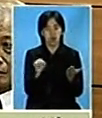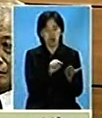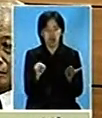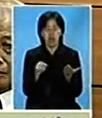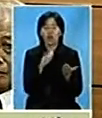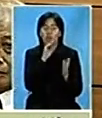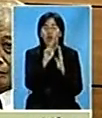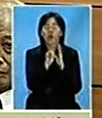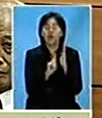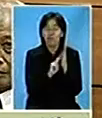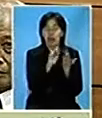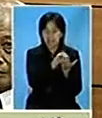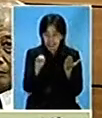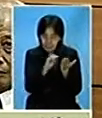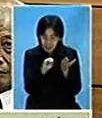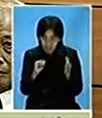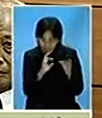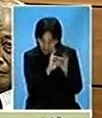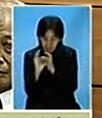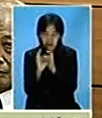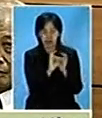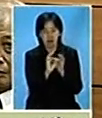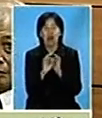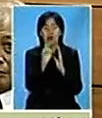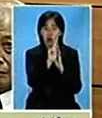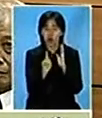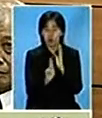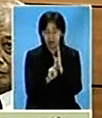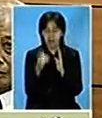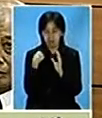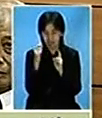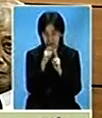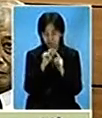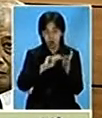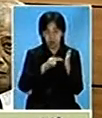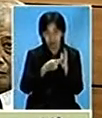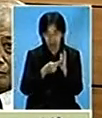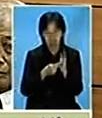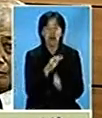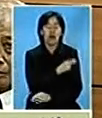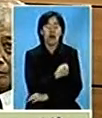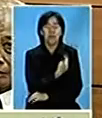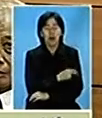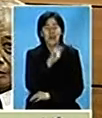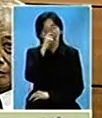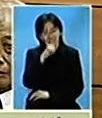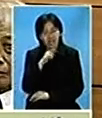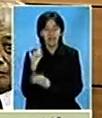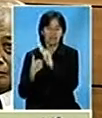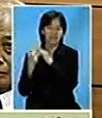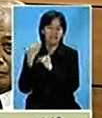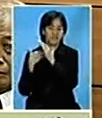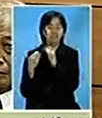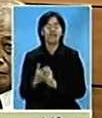งเอากฎหมายฉบับหนึ่งเนี่ยเอามาใช้ซึ่งในกฎหมายฉบับดังกล่าวก็มีคำนิยามศัพท์ว่าการแพทย์แผนไทยด้วยนะครับฉะนั้นตรงนี้